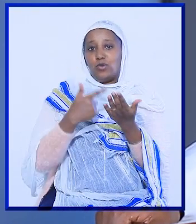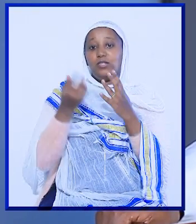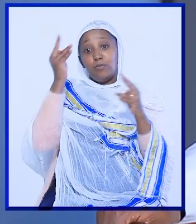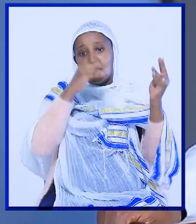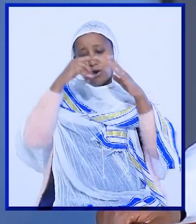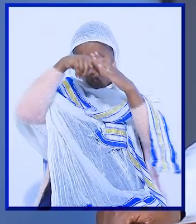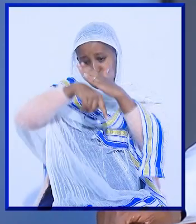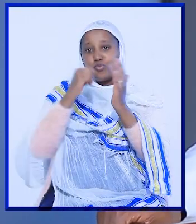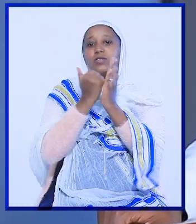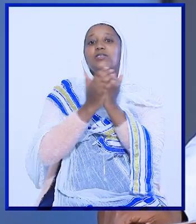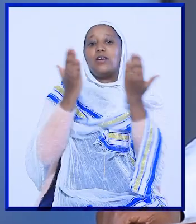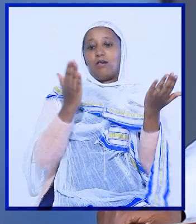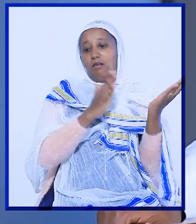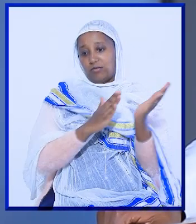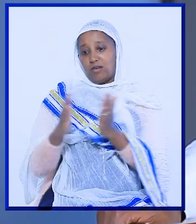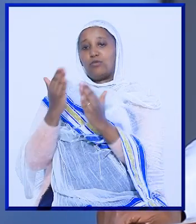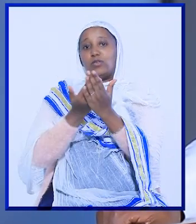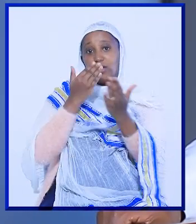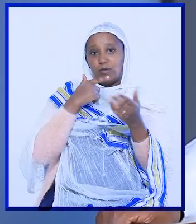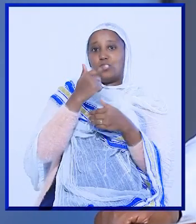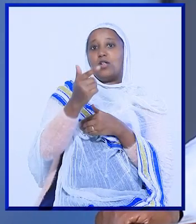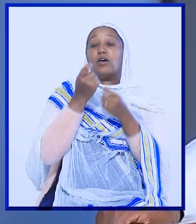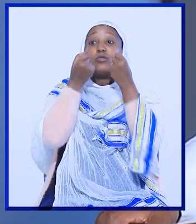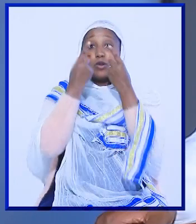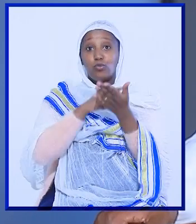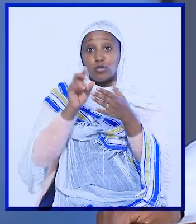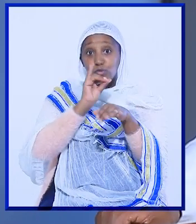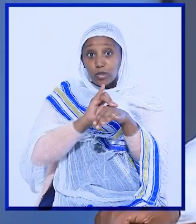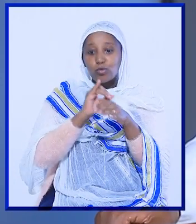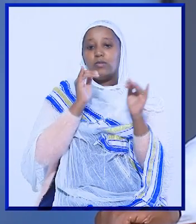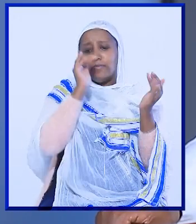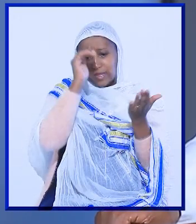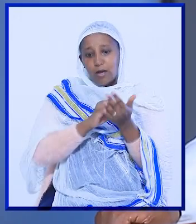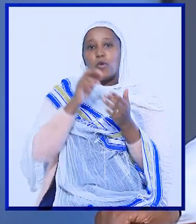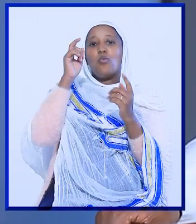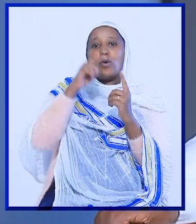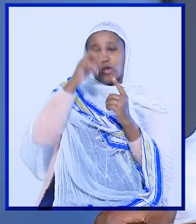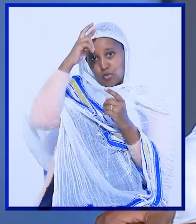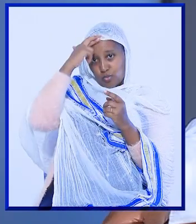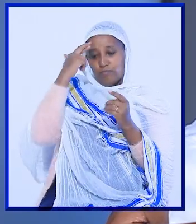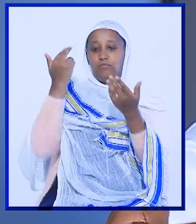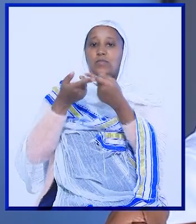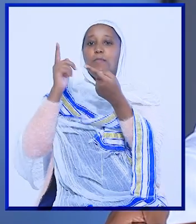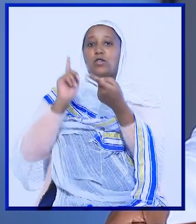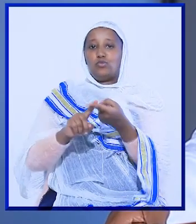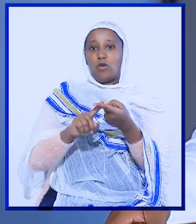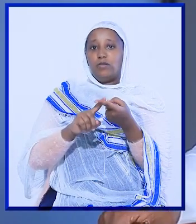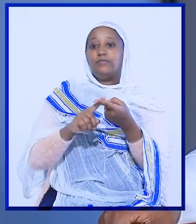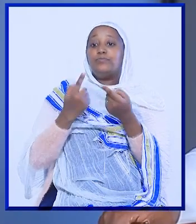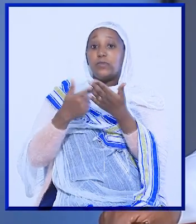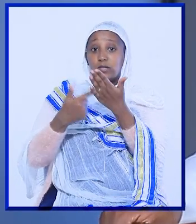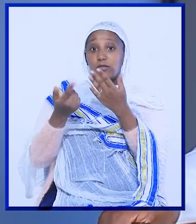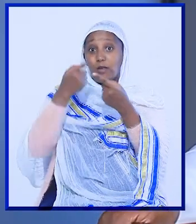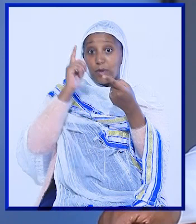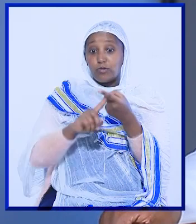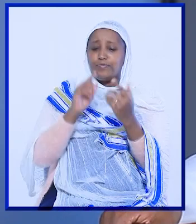እጆችን ትዘረጋለህ ብሎ ለዚህ መከራ ቁልቁል እንዲሰቀል አዘጋጅቶት አስቀድሞ እንደነገረው ተረድቶ ቅዱስ ጴጥሮስ እንደገና ወደ ሮማውያን